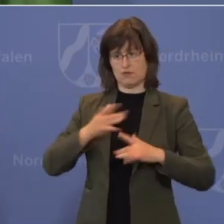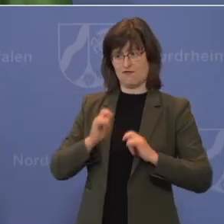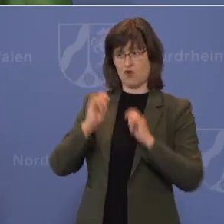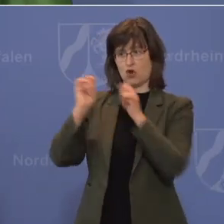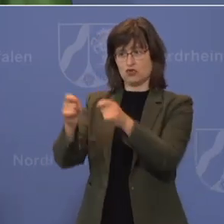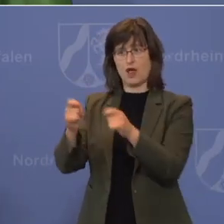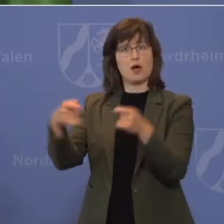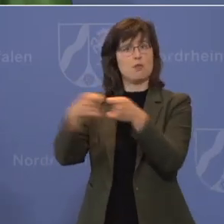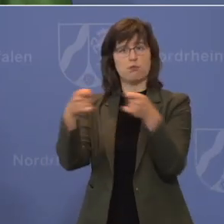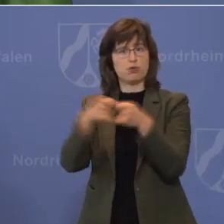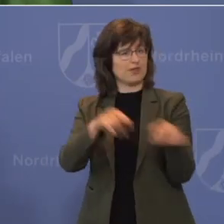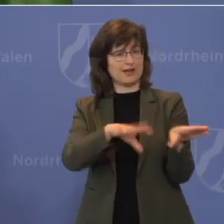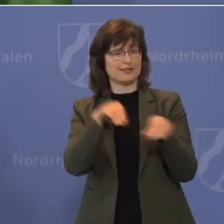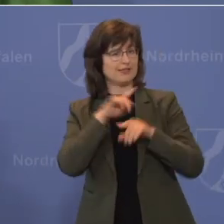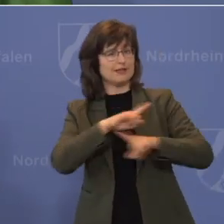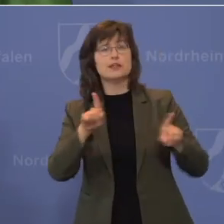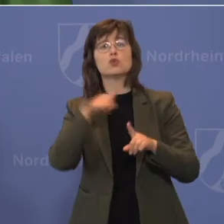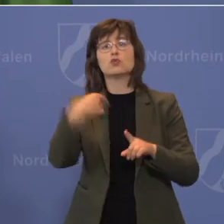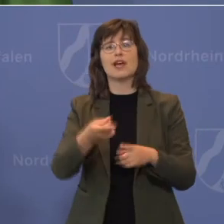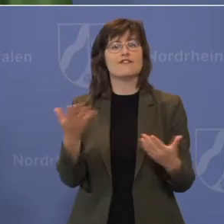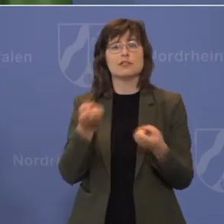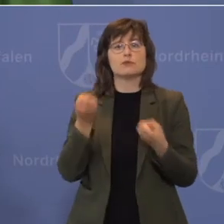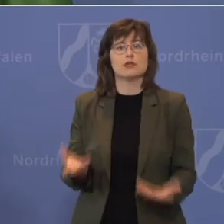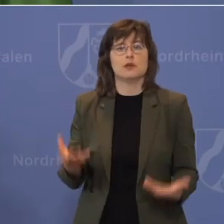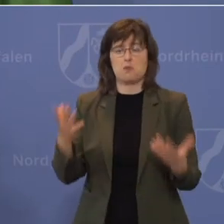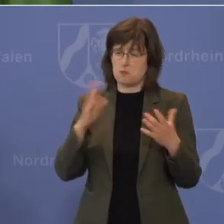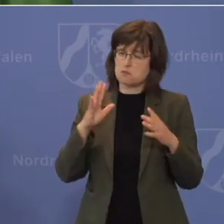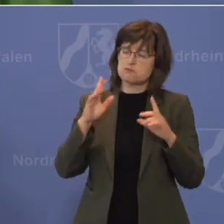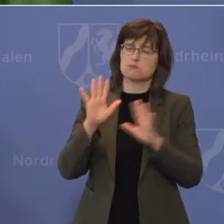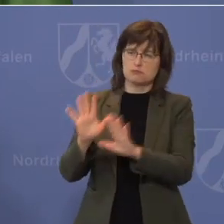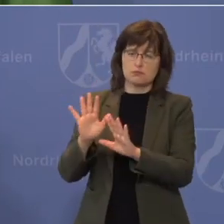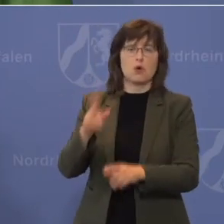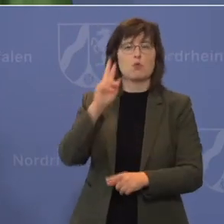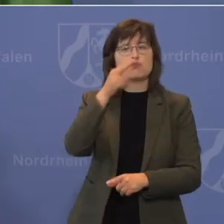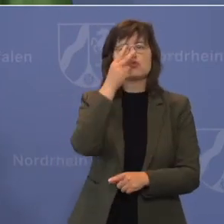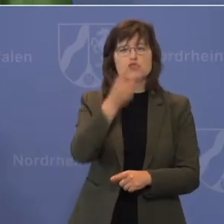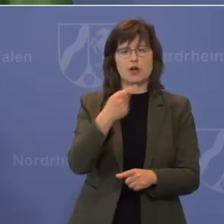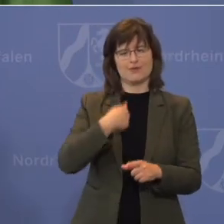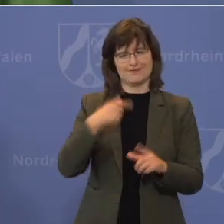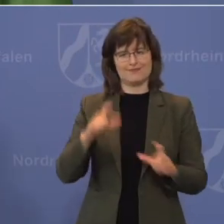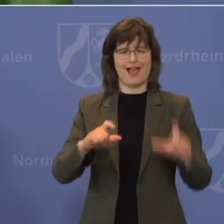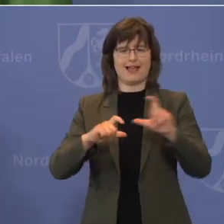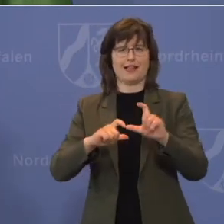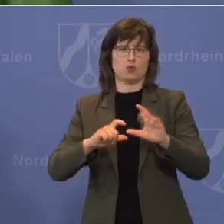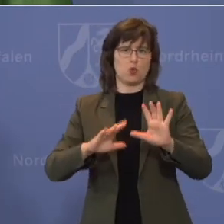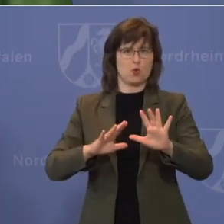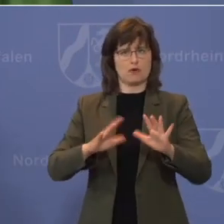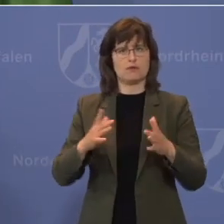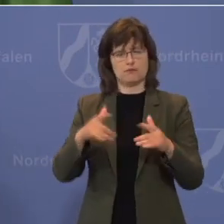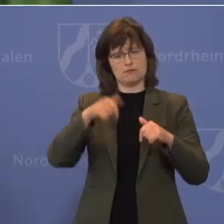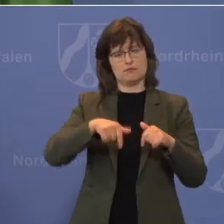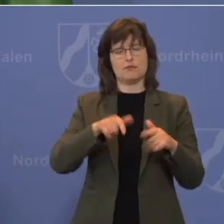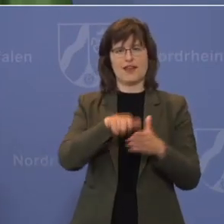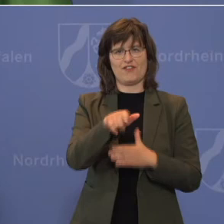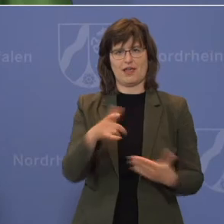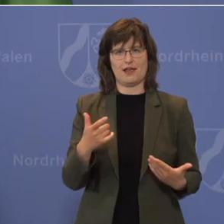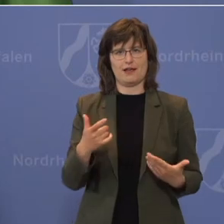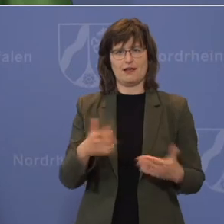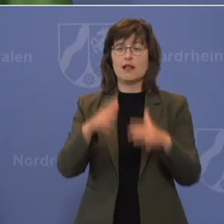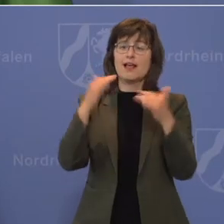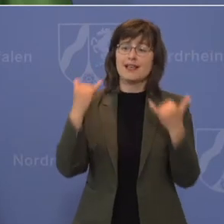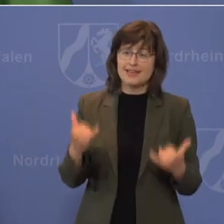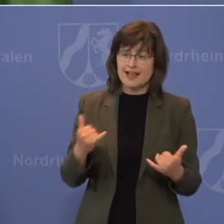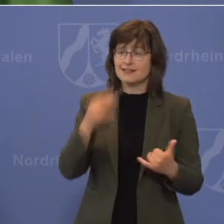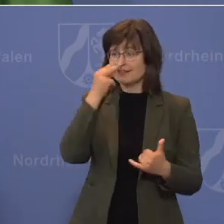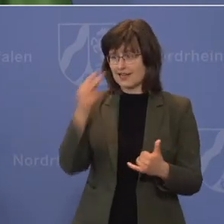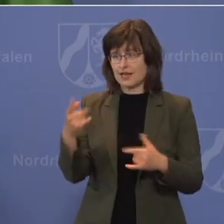keiner Weise anschließen würde. Dann haben wir gesagt, dann muss man schauen, ob wir ergänzende Maßnahmen auf Landesebene ergreifen können. Jetzt können wir